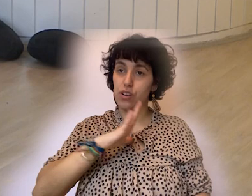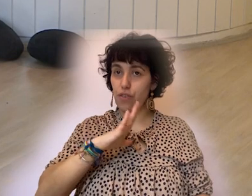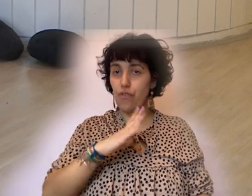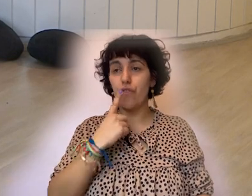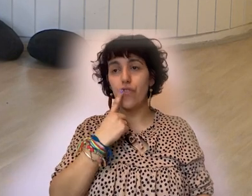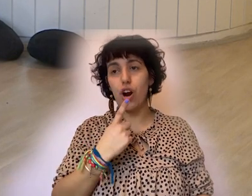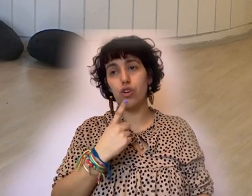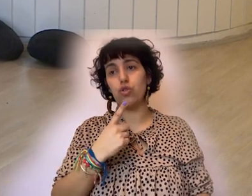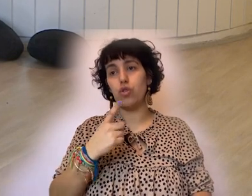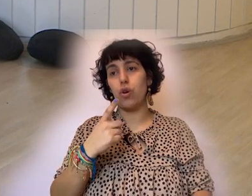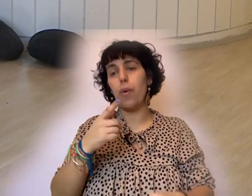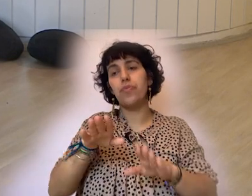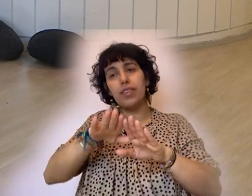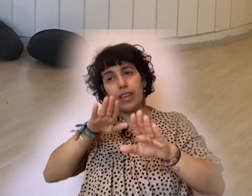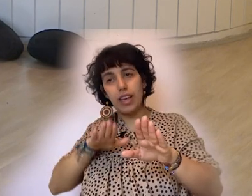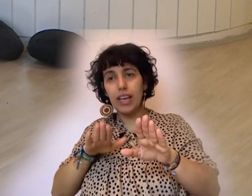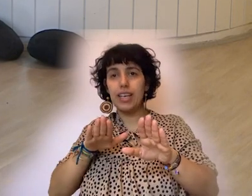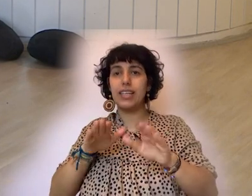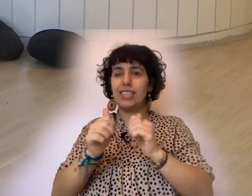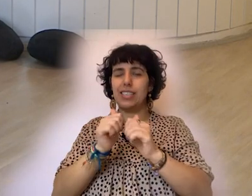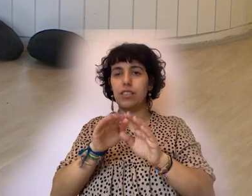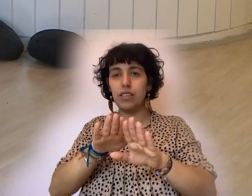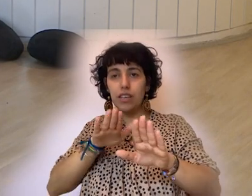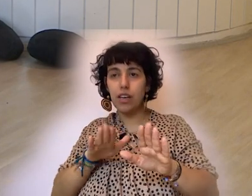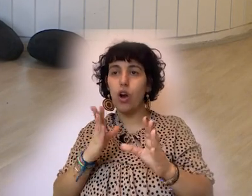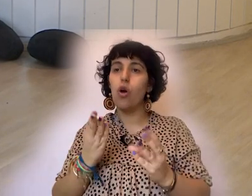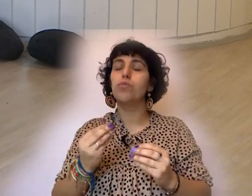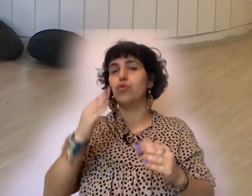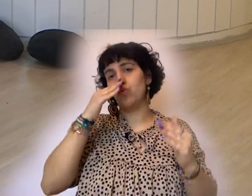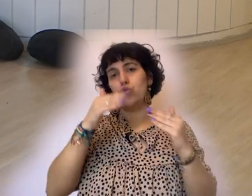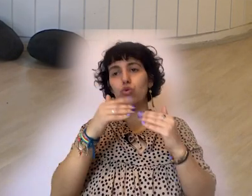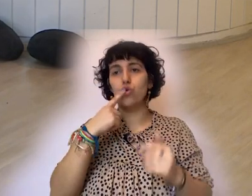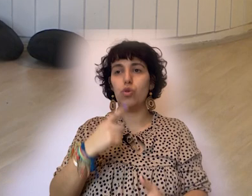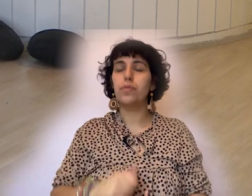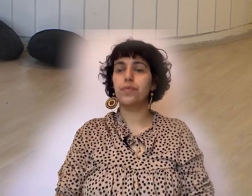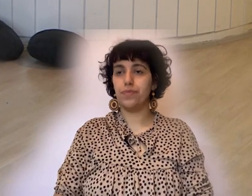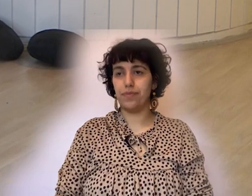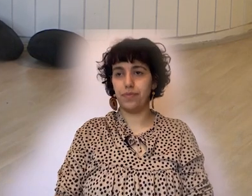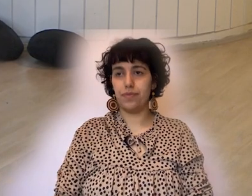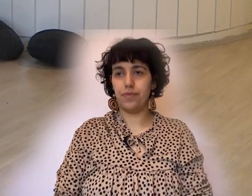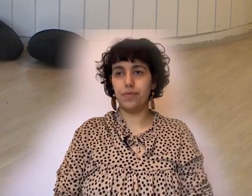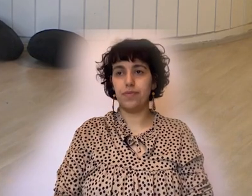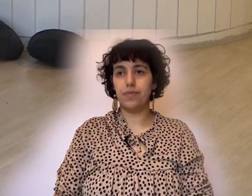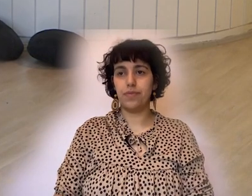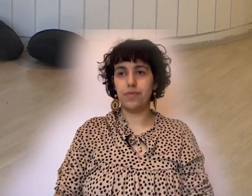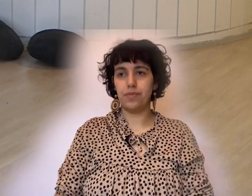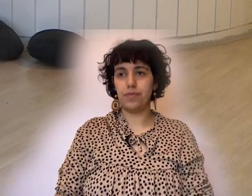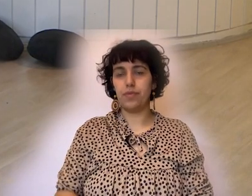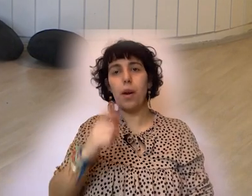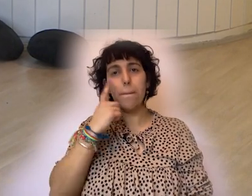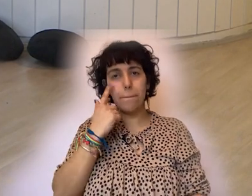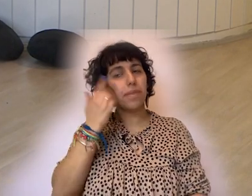saldırgan olduğu için diyemem dediğimiz için senin anlaman dair ol yaptığım için şimdi Çağın benim boğazını sıktığını farzederim